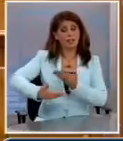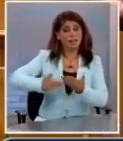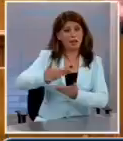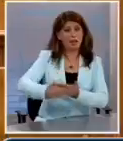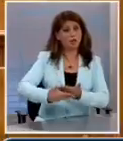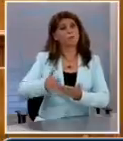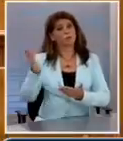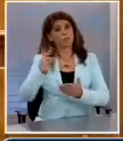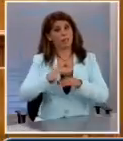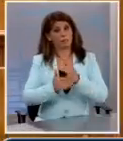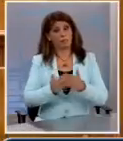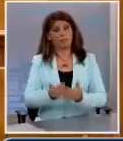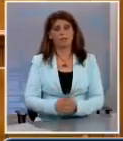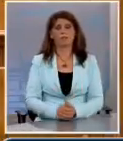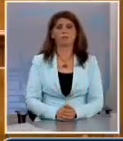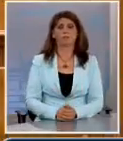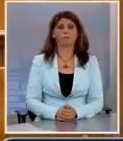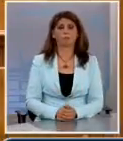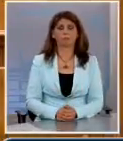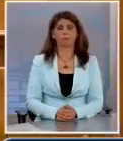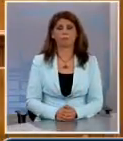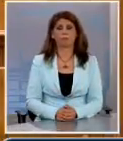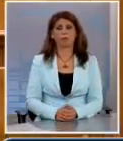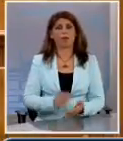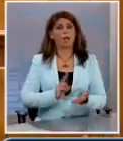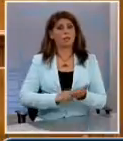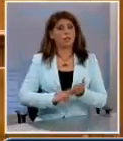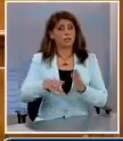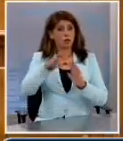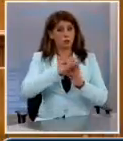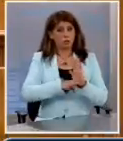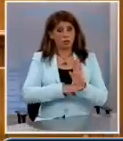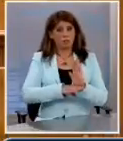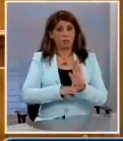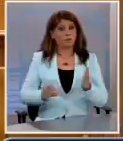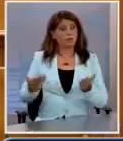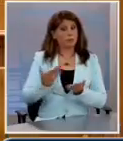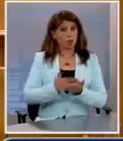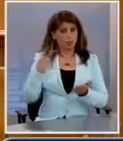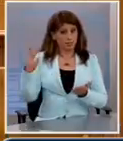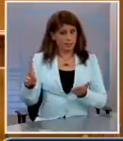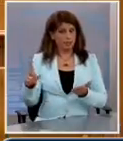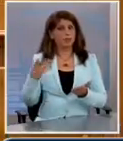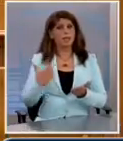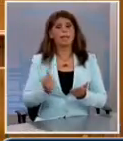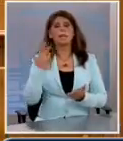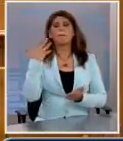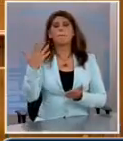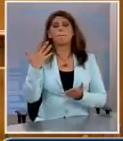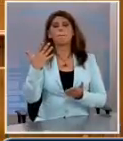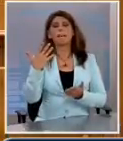οποία υποτίθεται ότι ενδιαφέρεστε. Το ασφαλιστικό σύστημα, η πρότασή σας, έχει 5